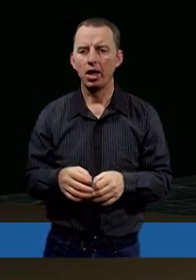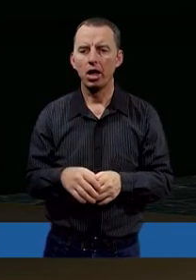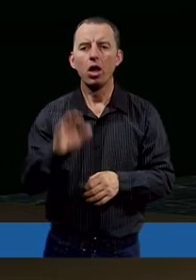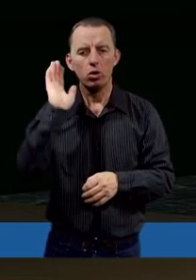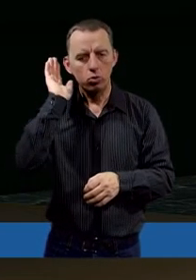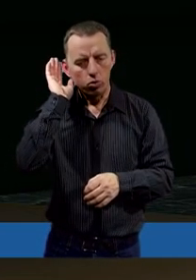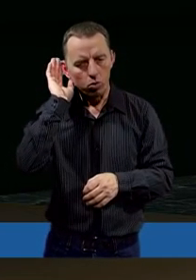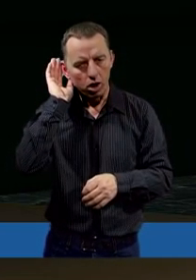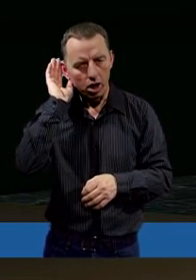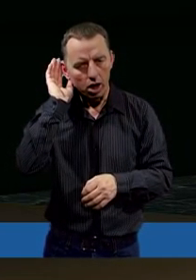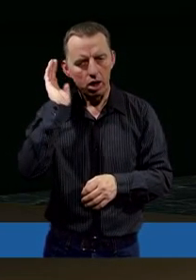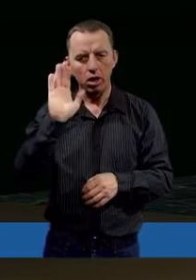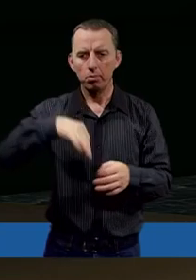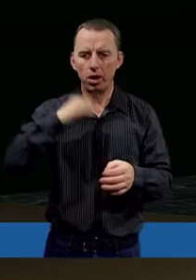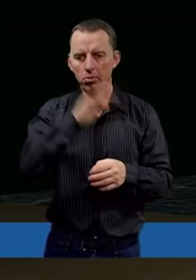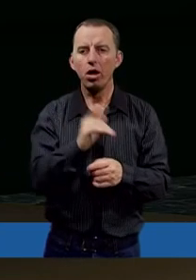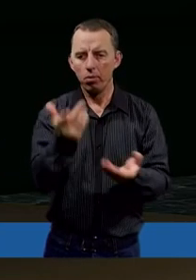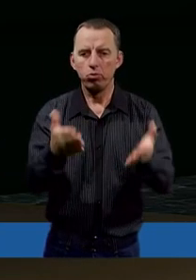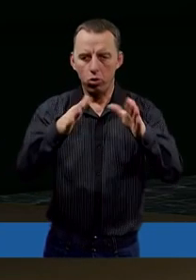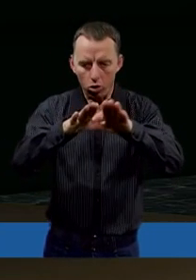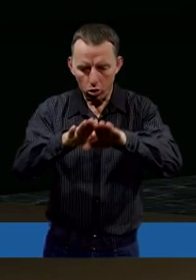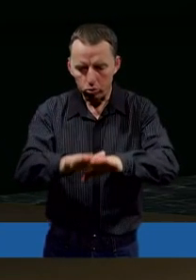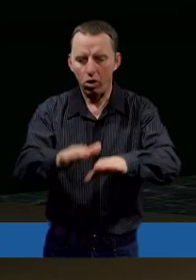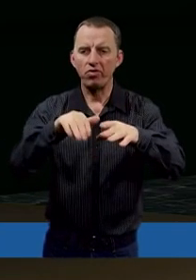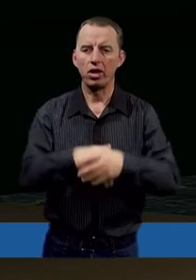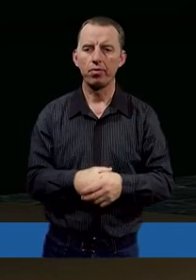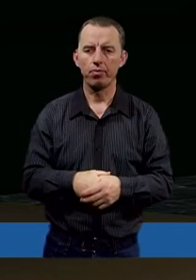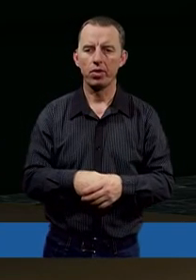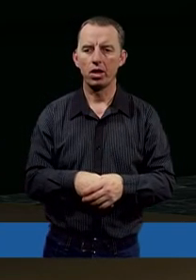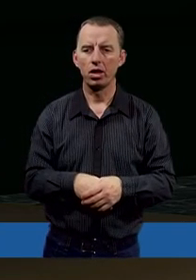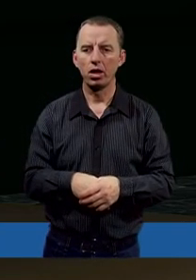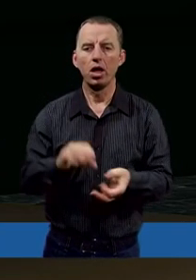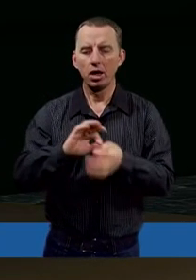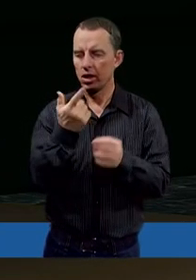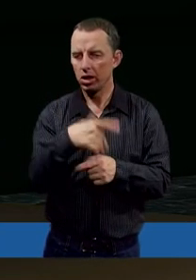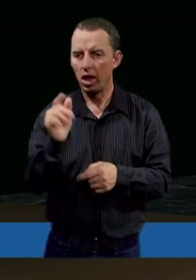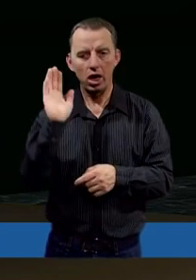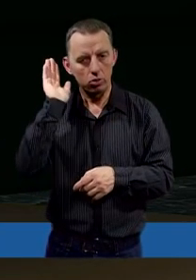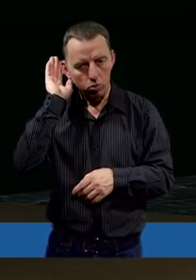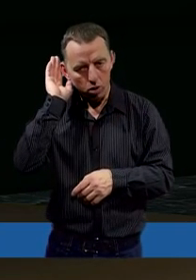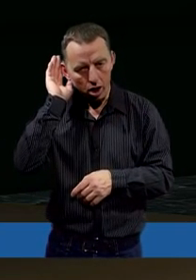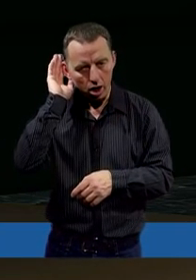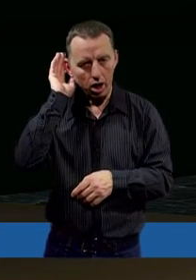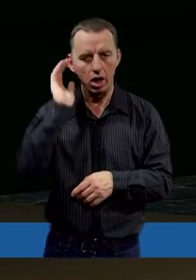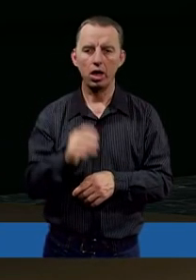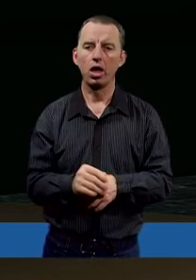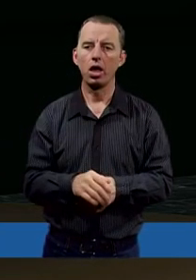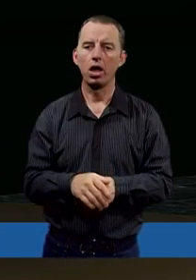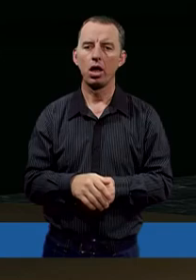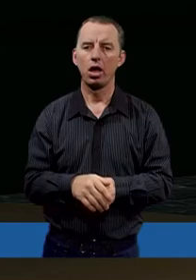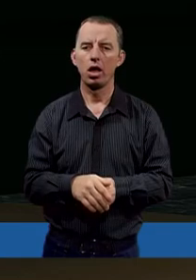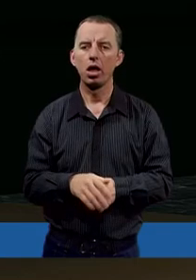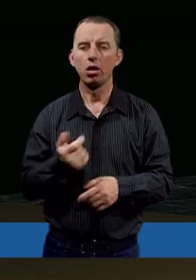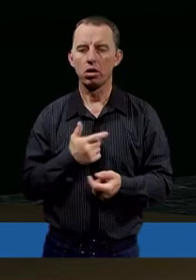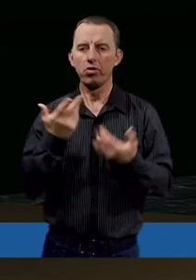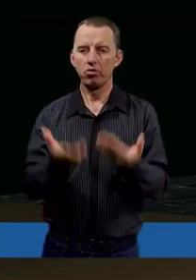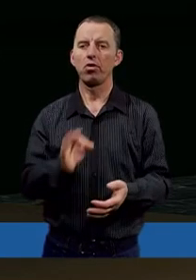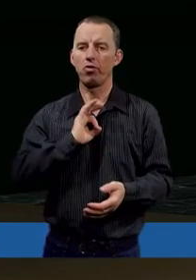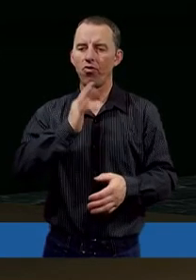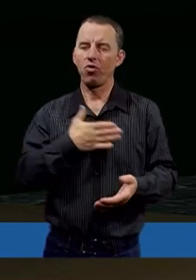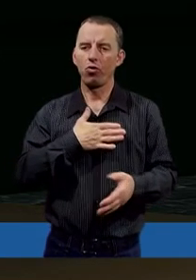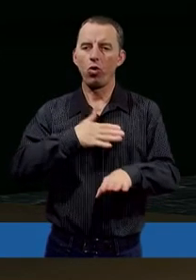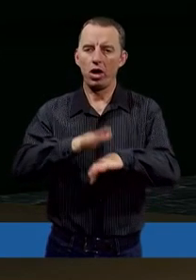Gdy słuchali się Pana Boga, to Pan Bóg im błogosławił. Gdy się nie słuchali, gdy wzięli sprawę w swoje ręce,